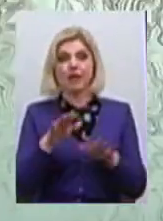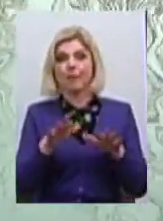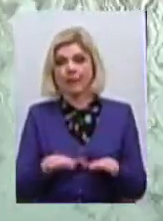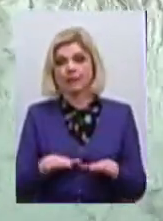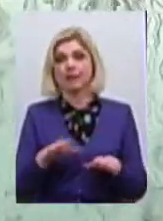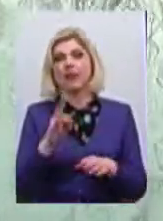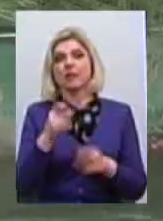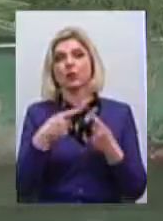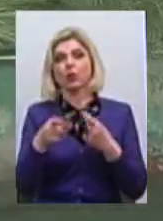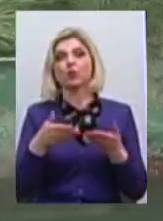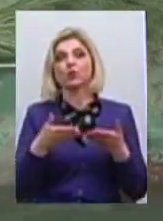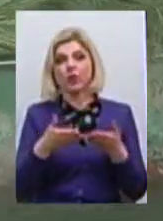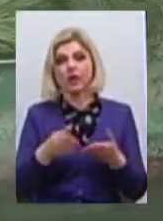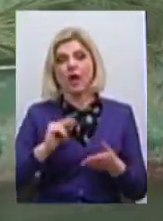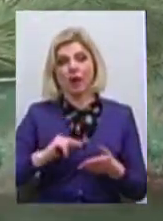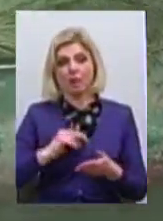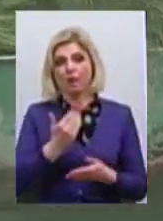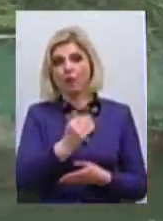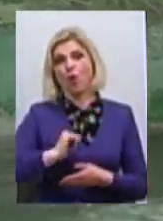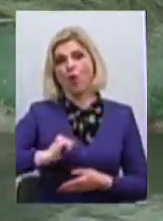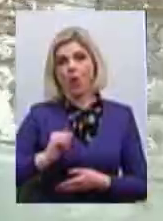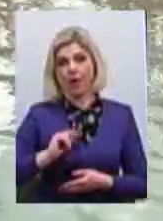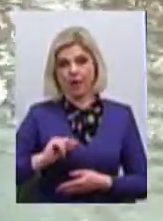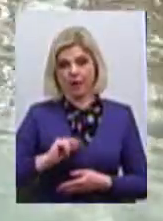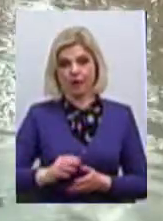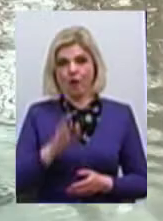на іншому човні вже працюють колеги водних патрульних.